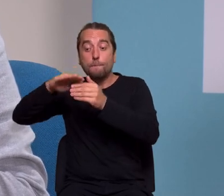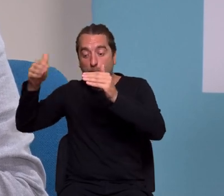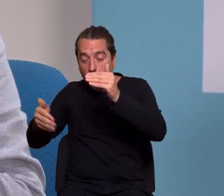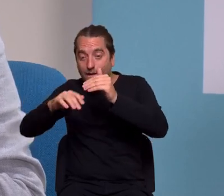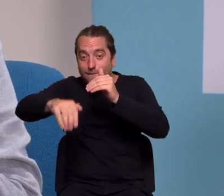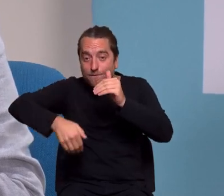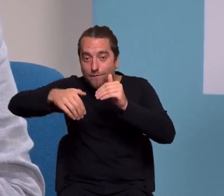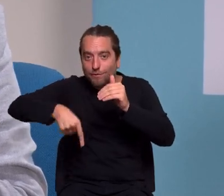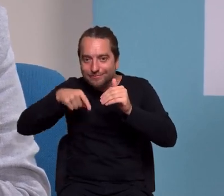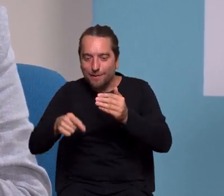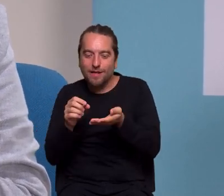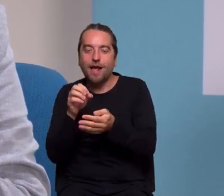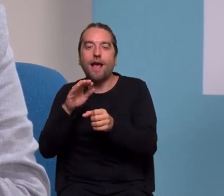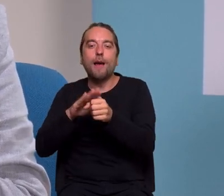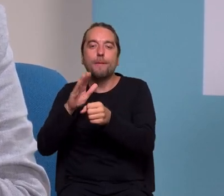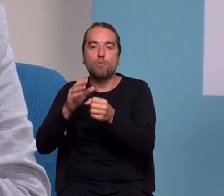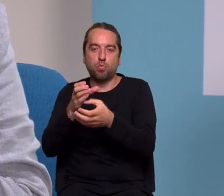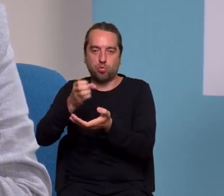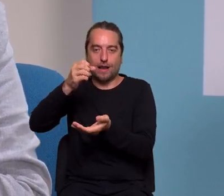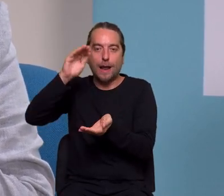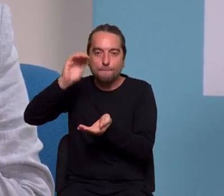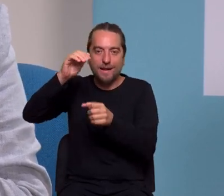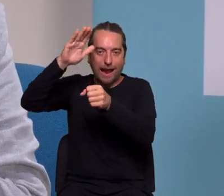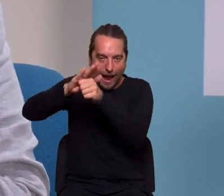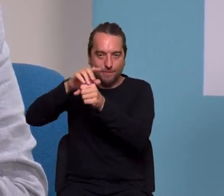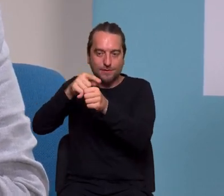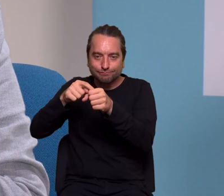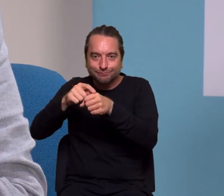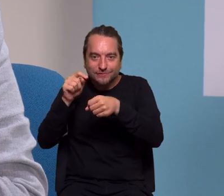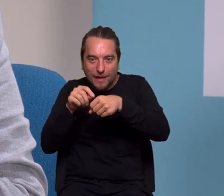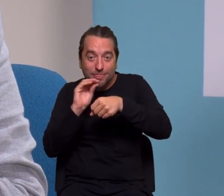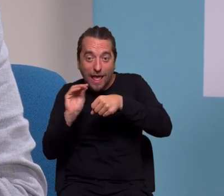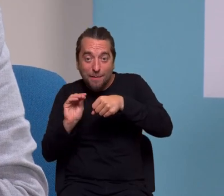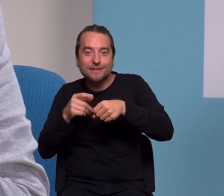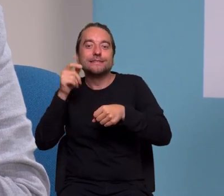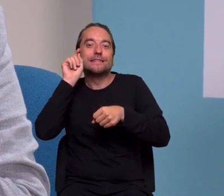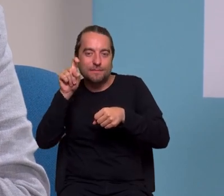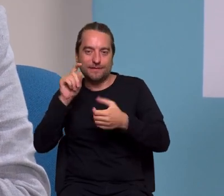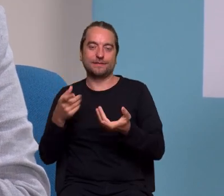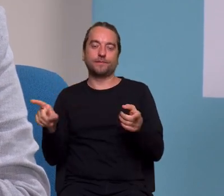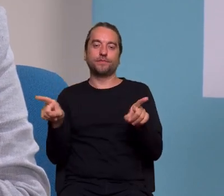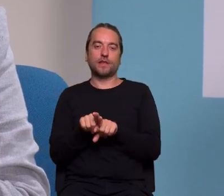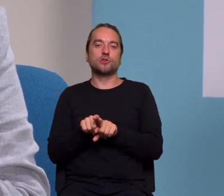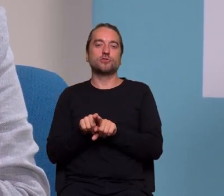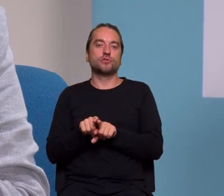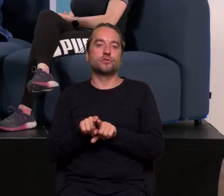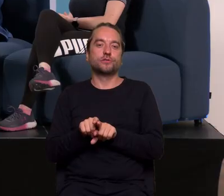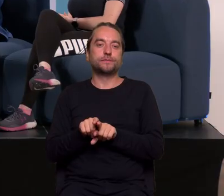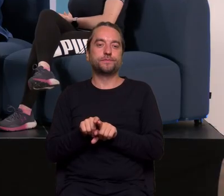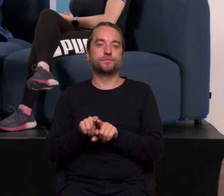kapsle z napisami niemieckimi. Ponieważ nie skuto starego